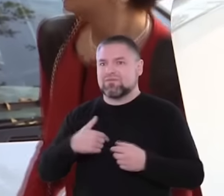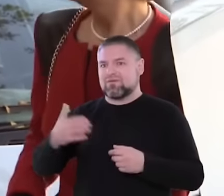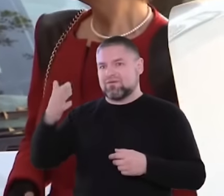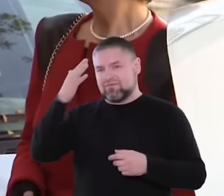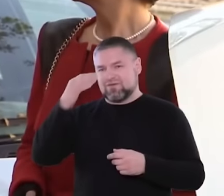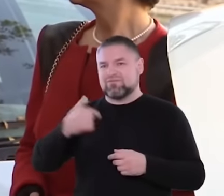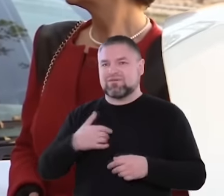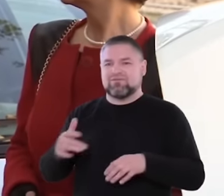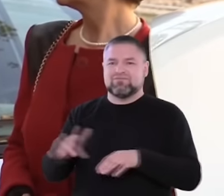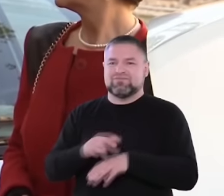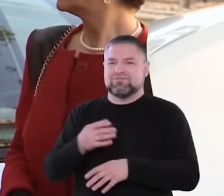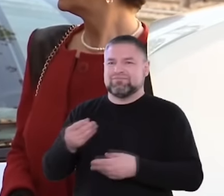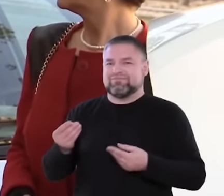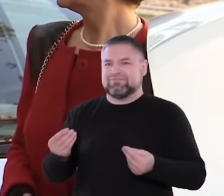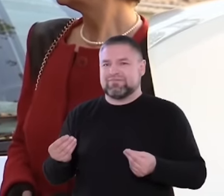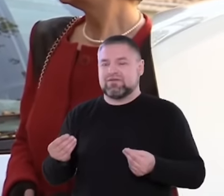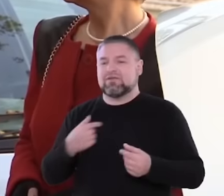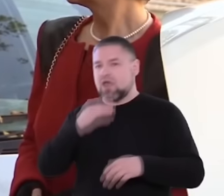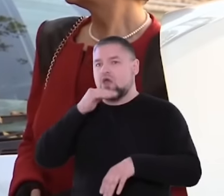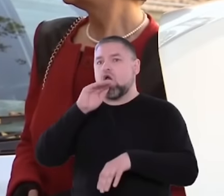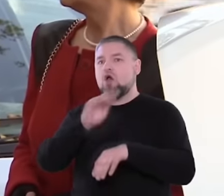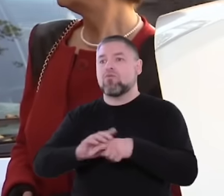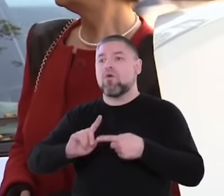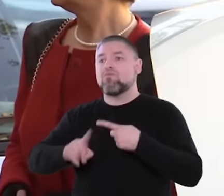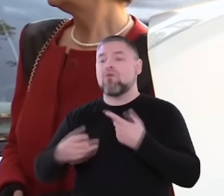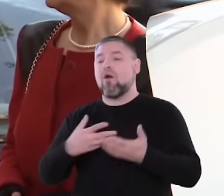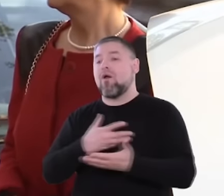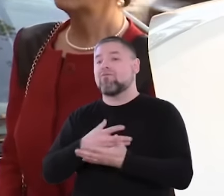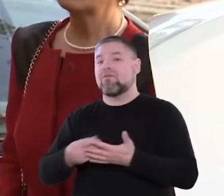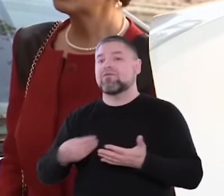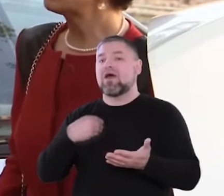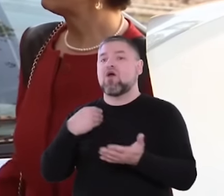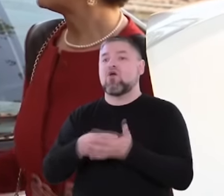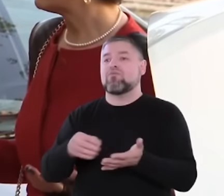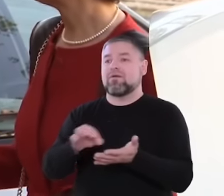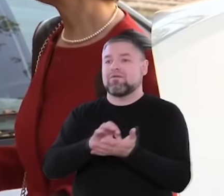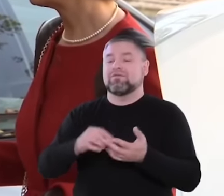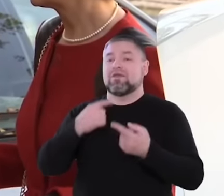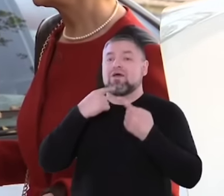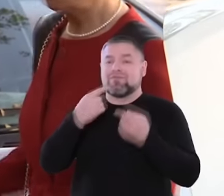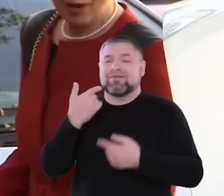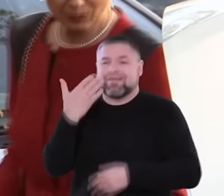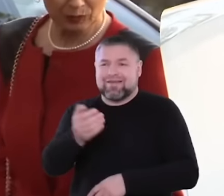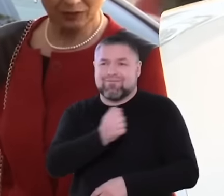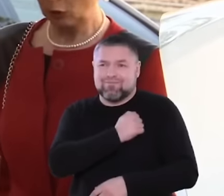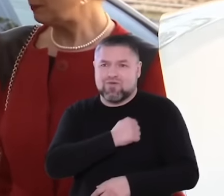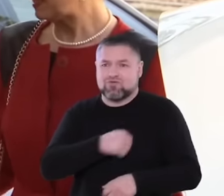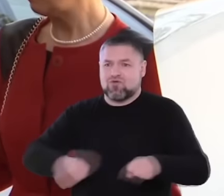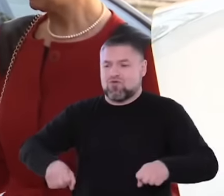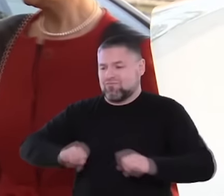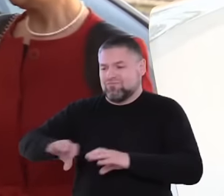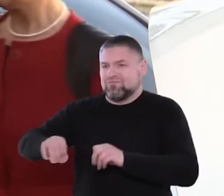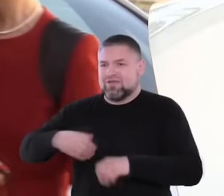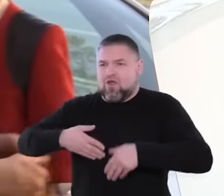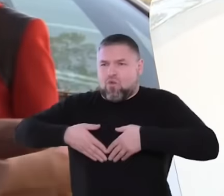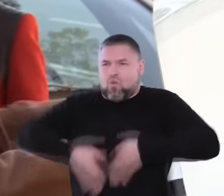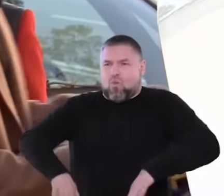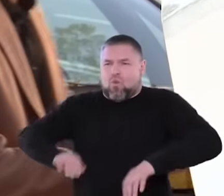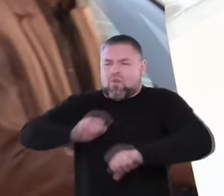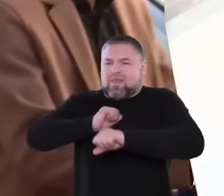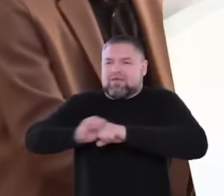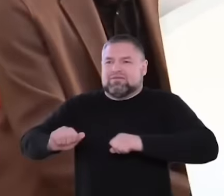Wiesz, u mnie cienko z kasą, a obiecałam mamie, że po wypłacie kupię jej leki. No przecież powiedziałam, że pożyczę. Ładuj te torby, bo jestem bardzo